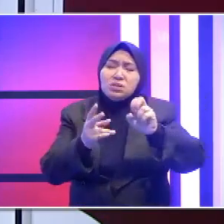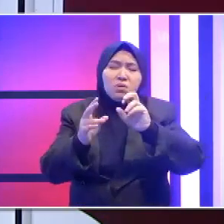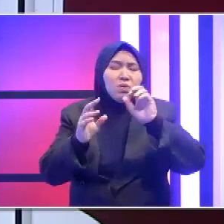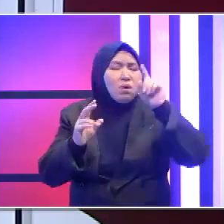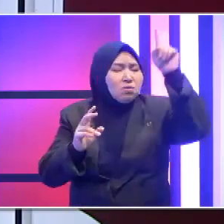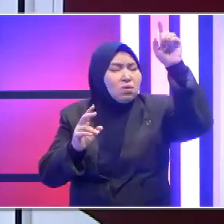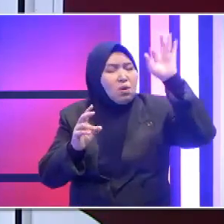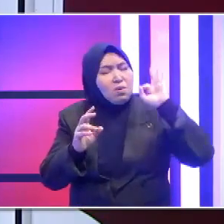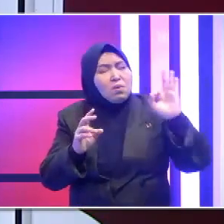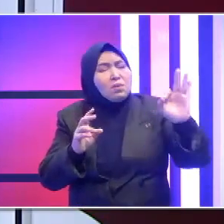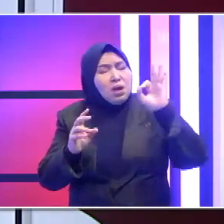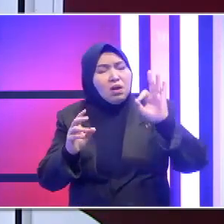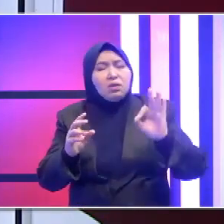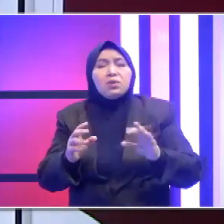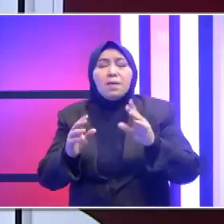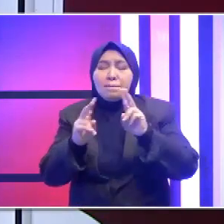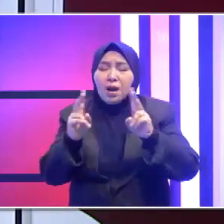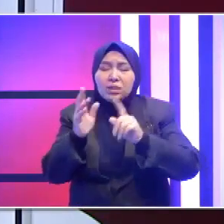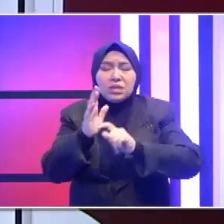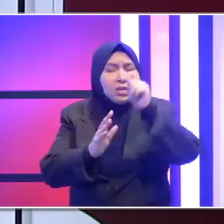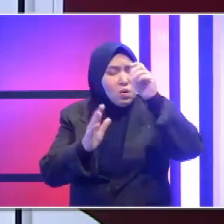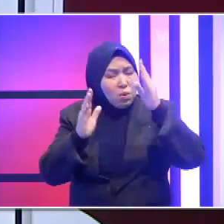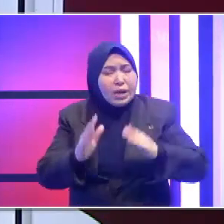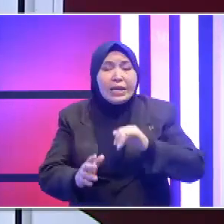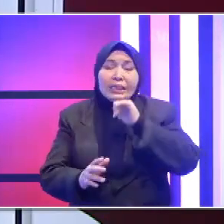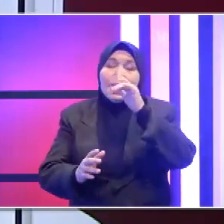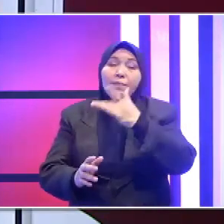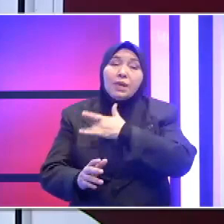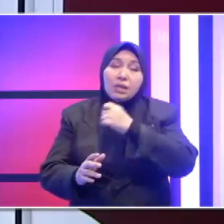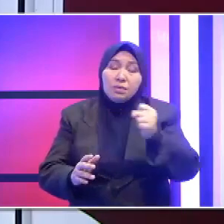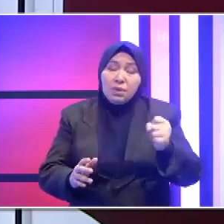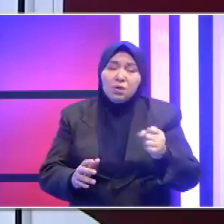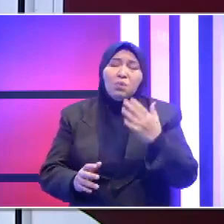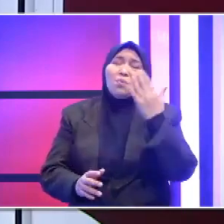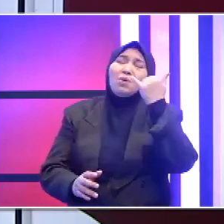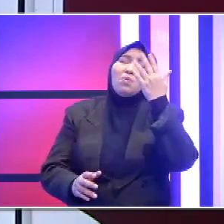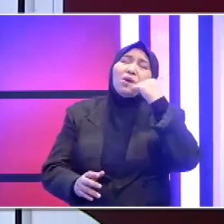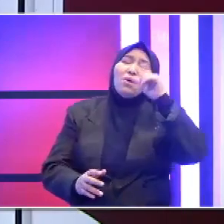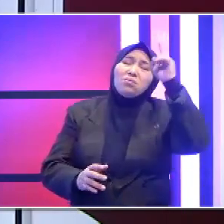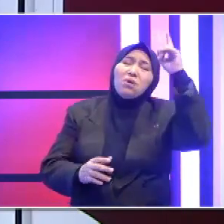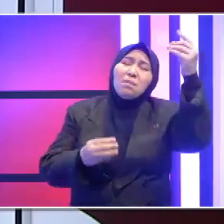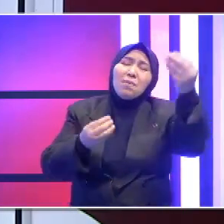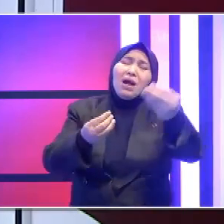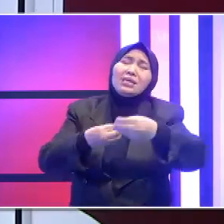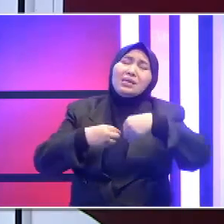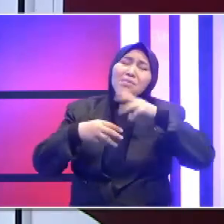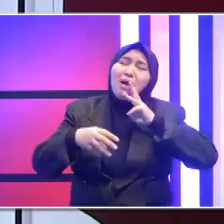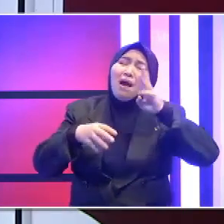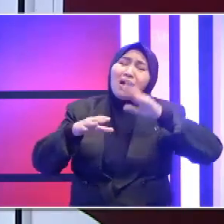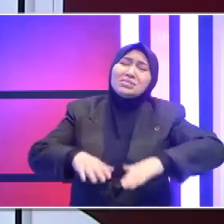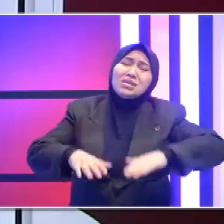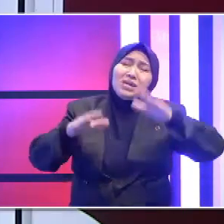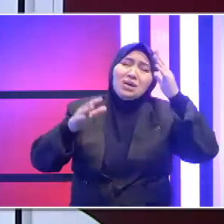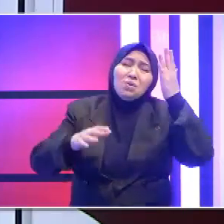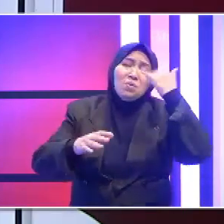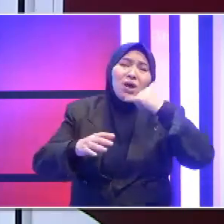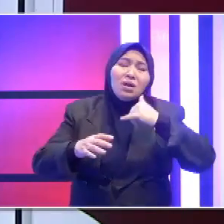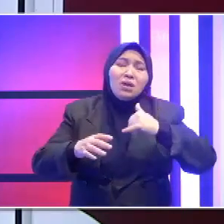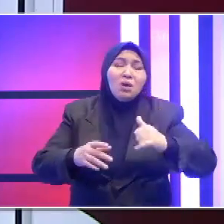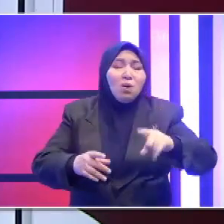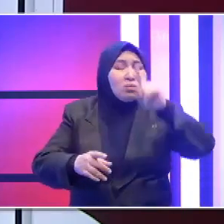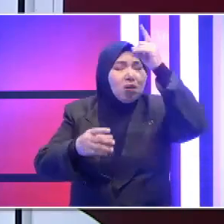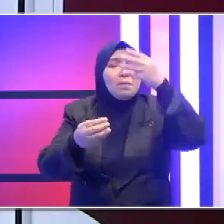Saadah orang-orang musyrik atau orang yang tak beriman dia ganteng apel Allah nih Bagi Panji contohnya hanya Mengapa Allah bagi